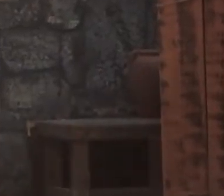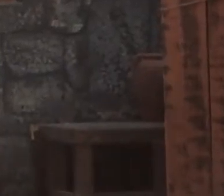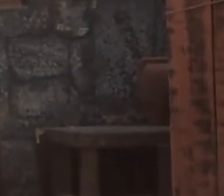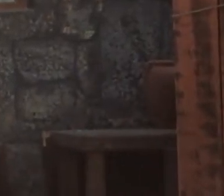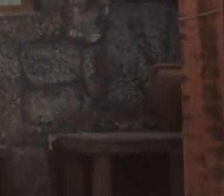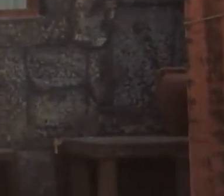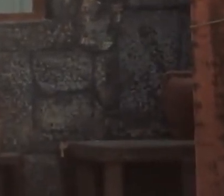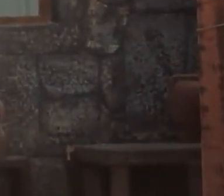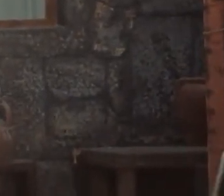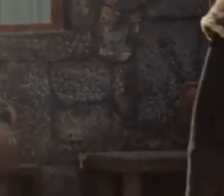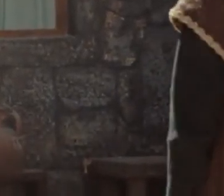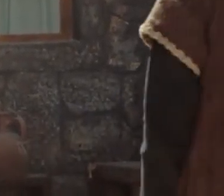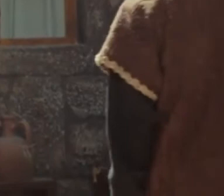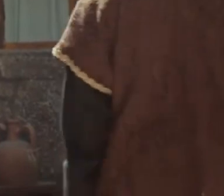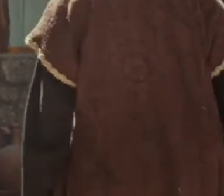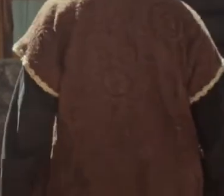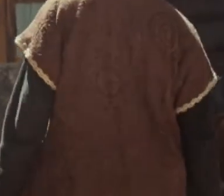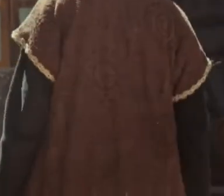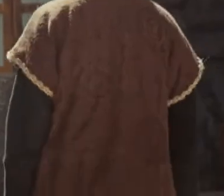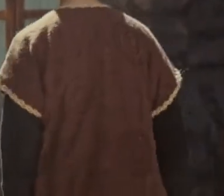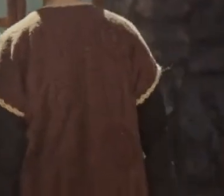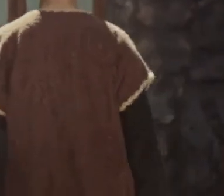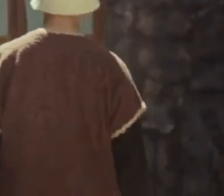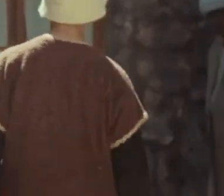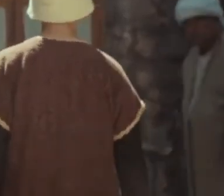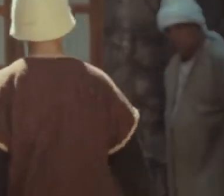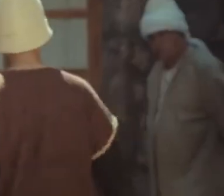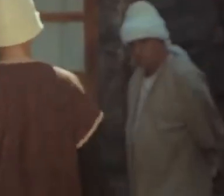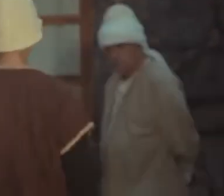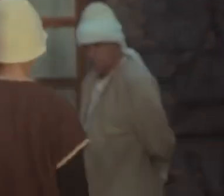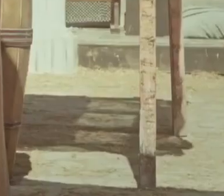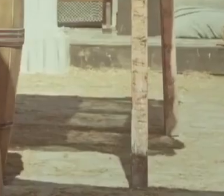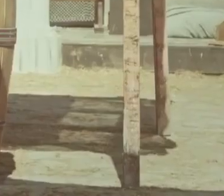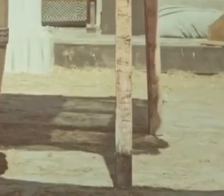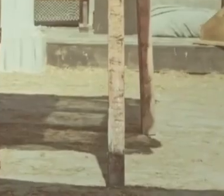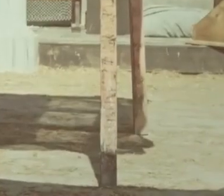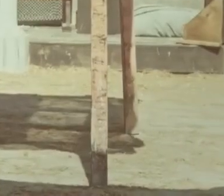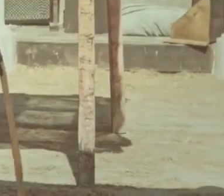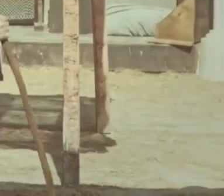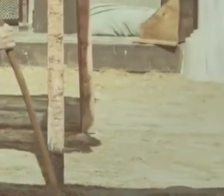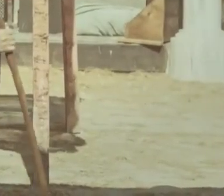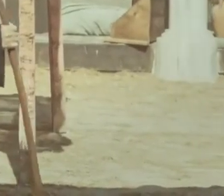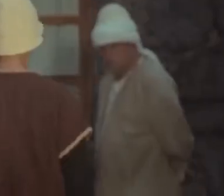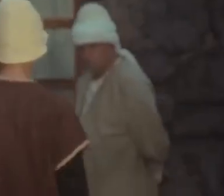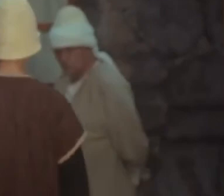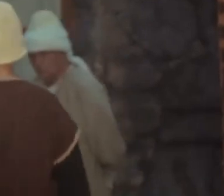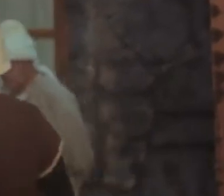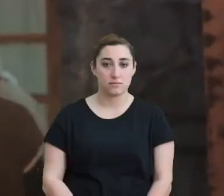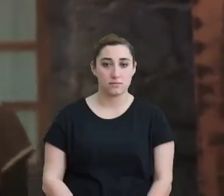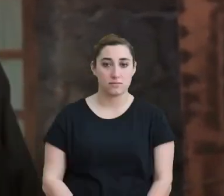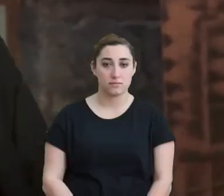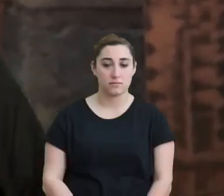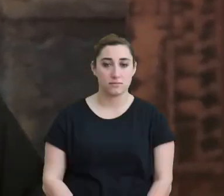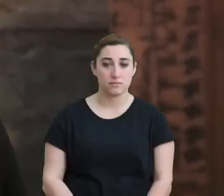kavuşturmuş, kızgın adımlarla tek başına yürüyor. Çarşı sokakları dar, kısa. Tüm yollar birbirine çıkıyor. Yunus'un yolu yaşlı